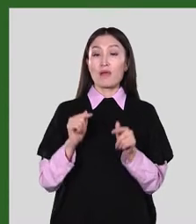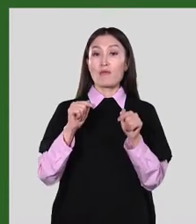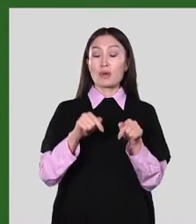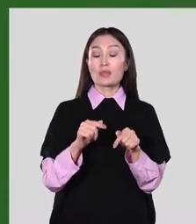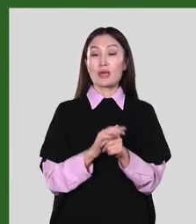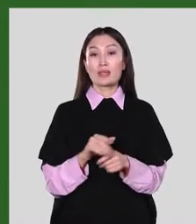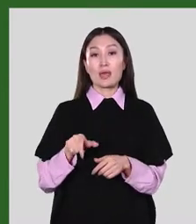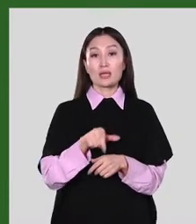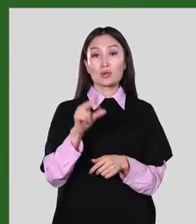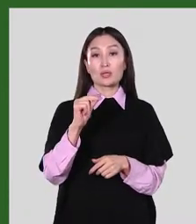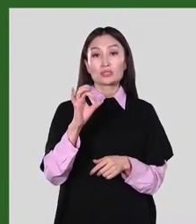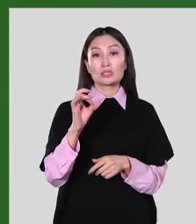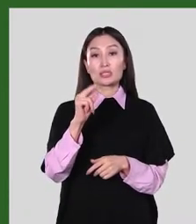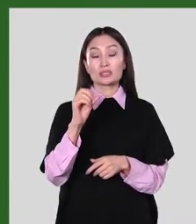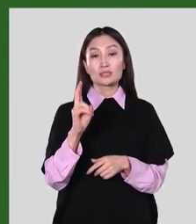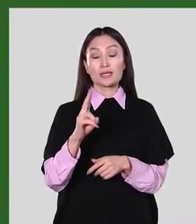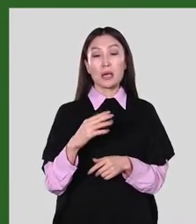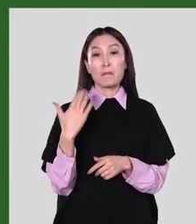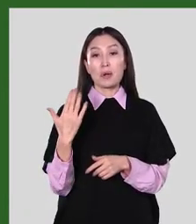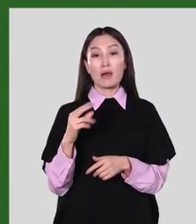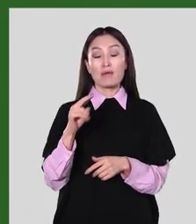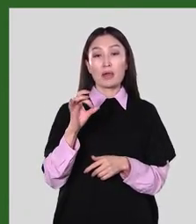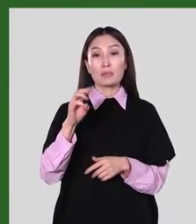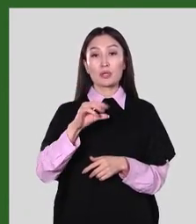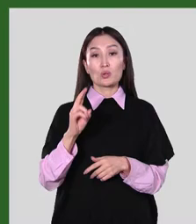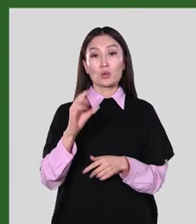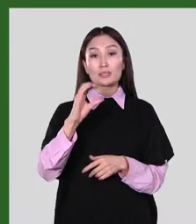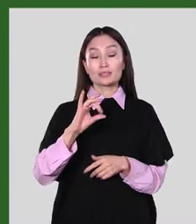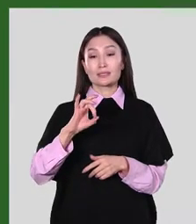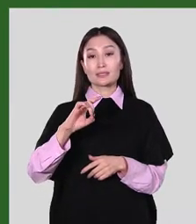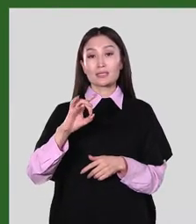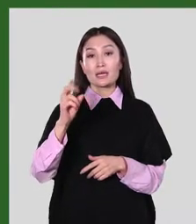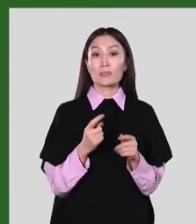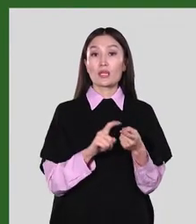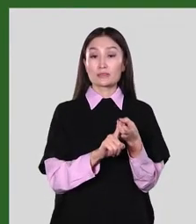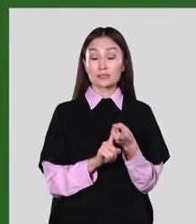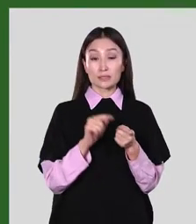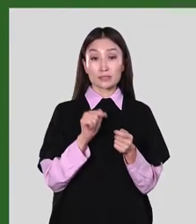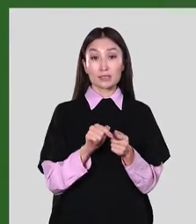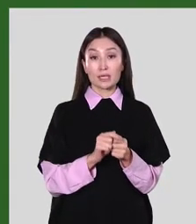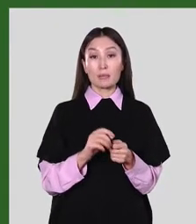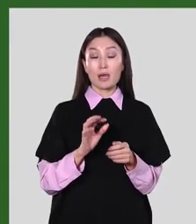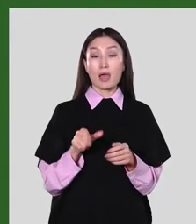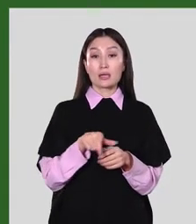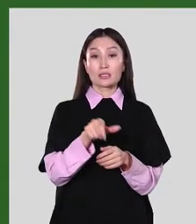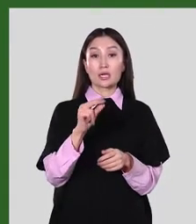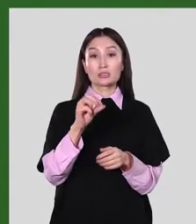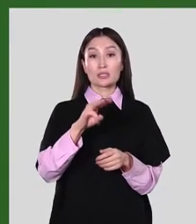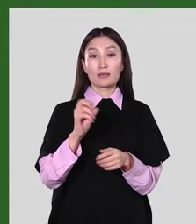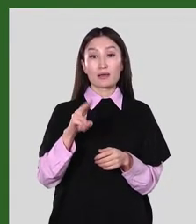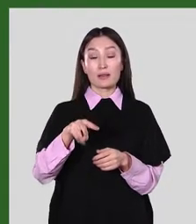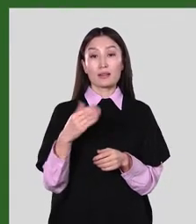реку чирчик правый приток реки сырдарьи связи с тем что река читка и ее